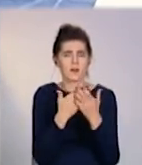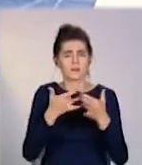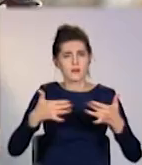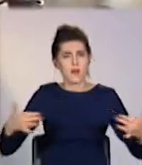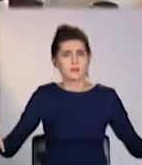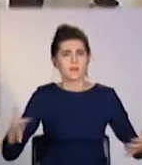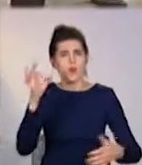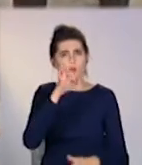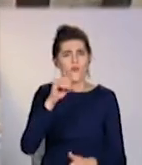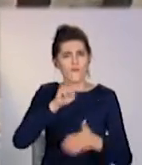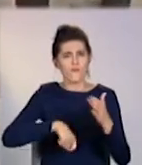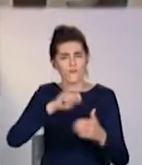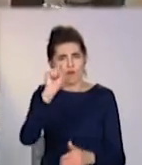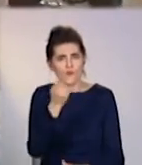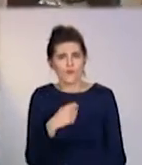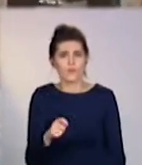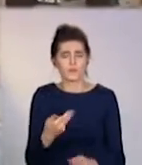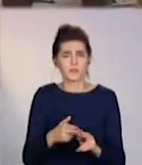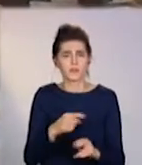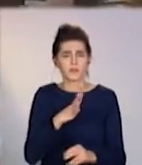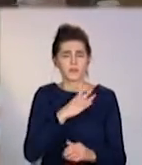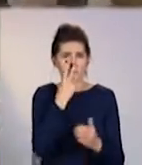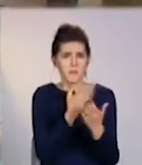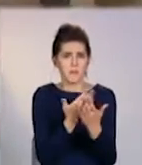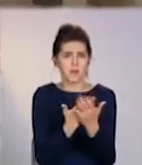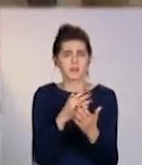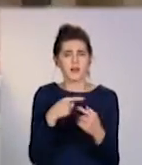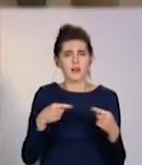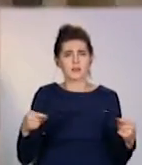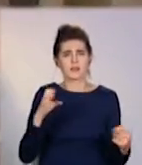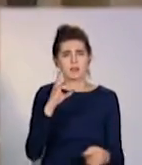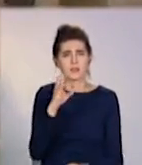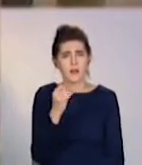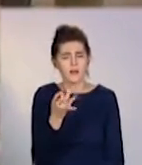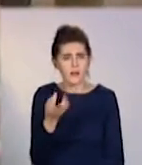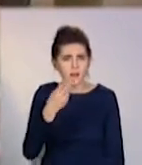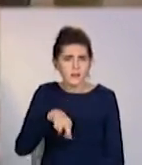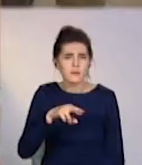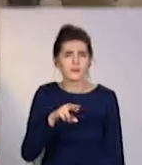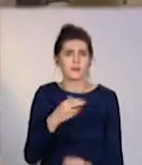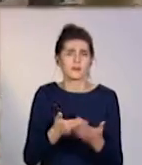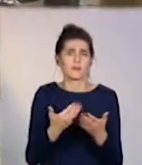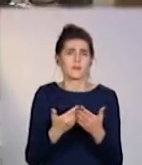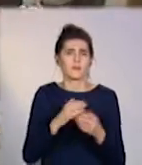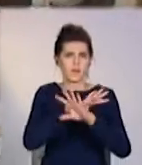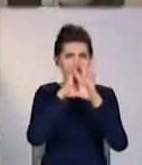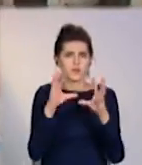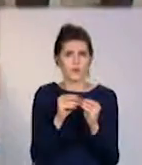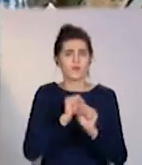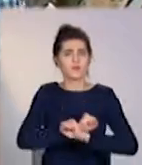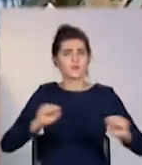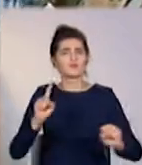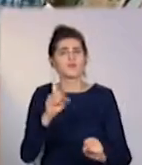Це руйнування відбулося нашого виконкому в місті, і ось цими снарядами було